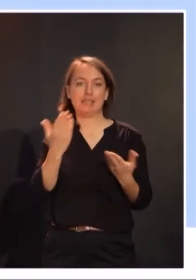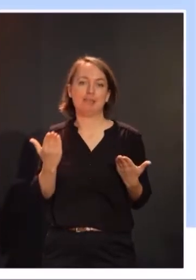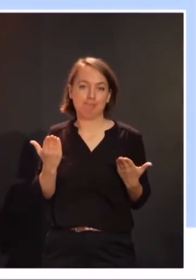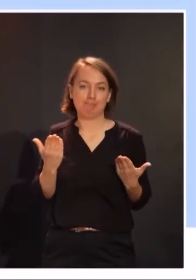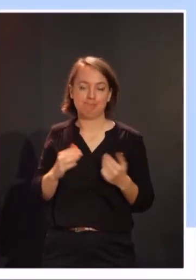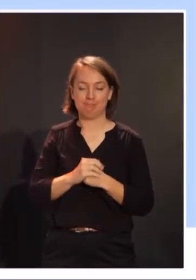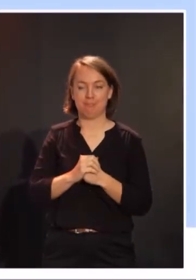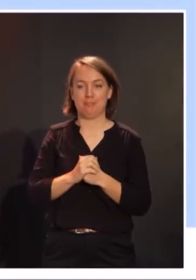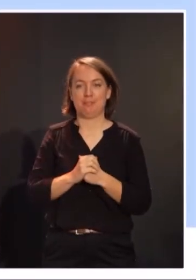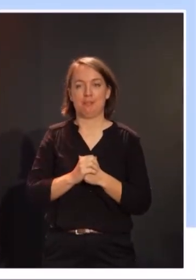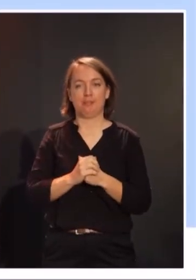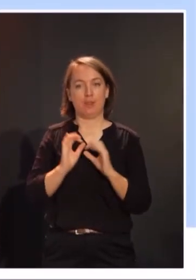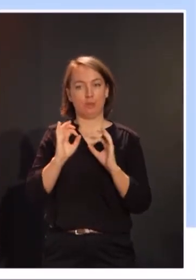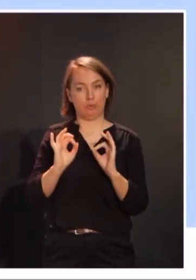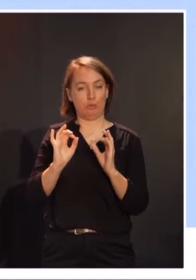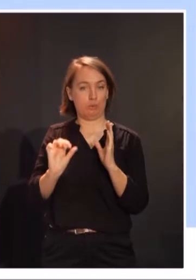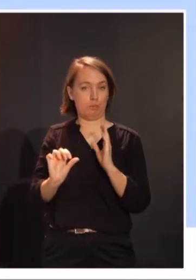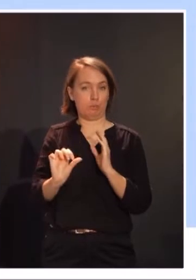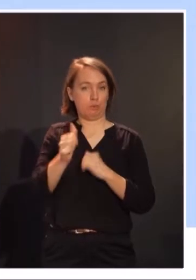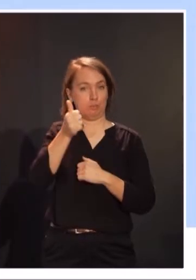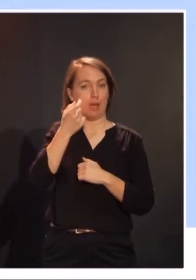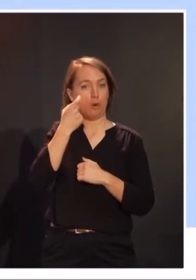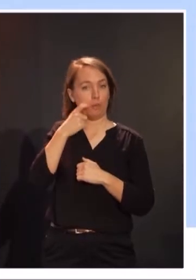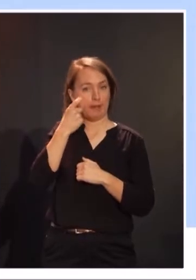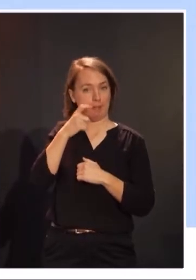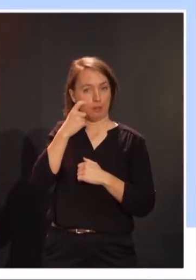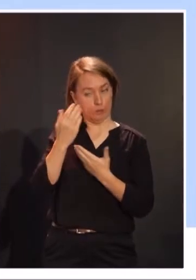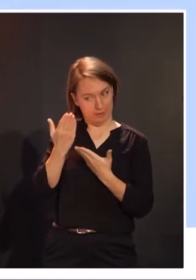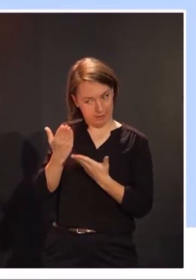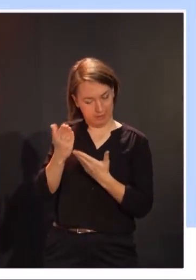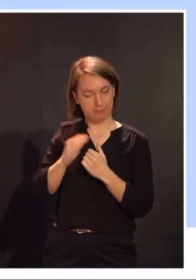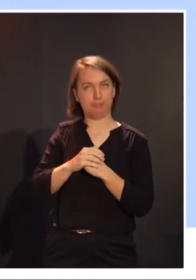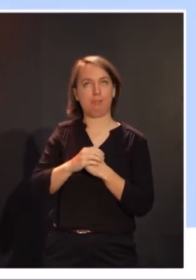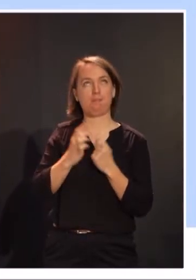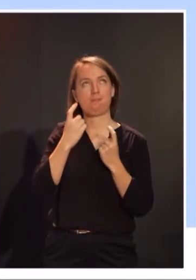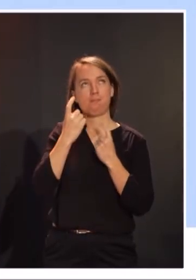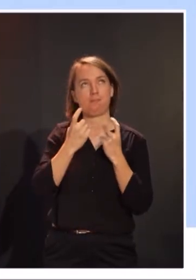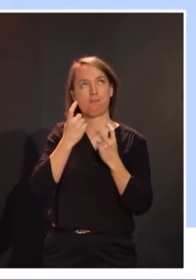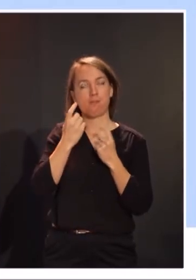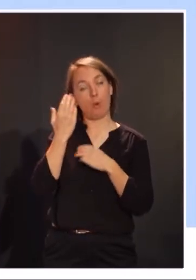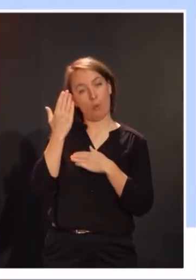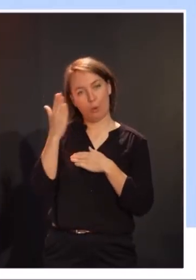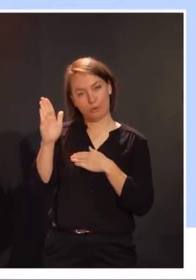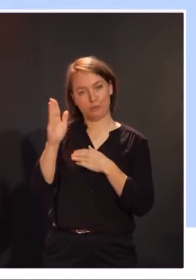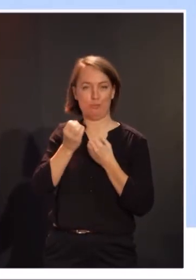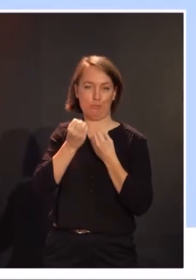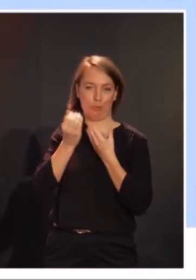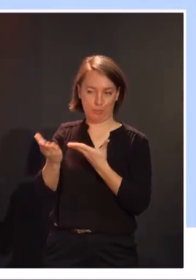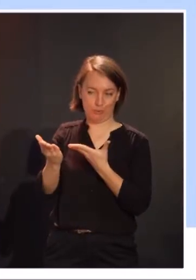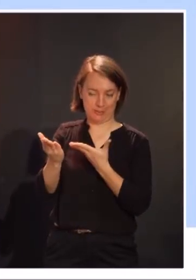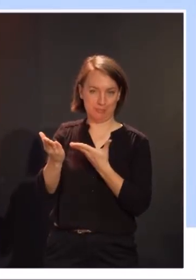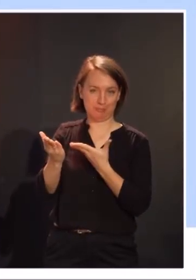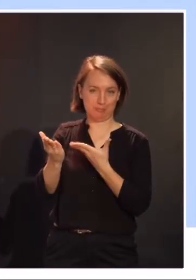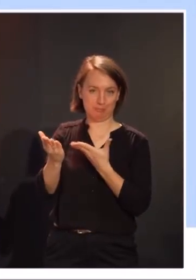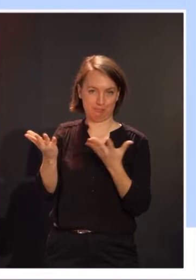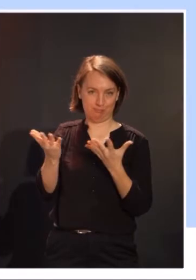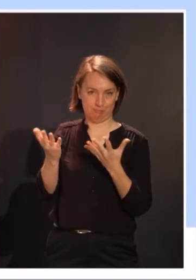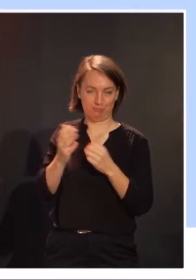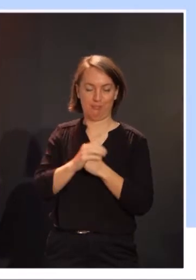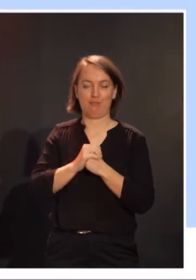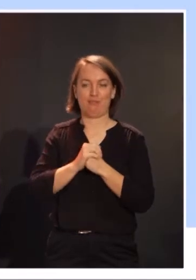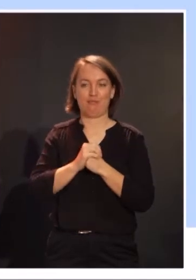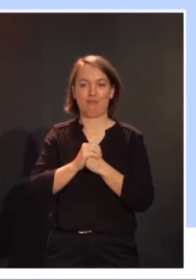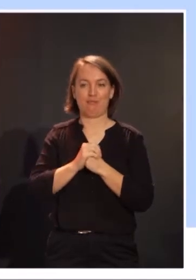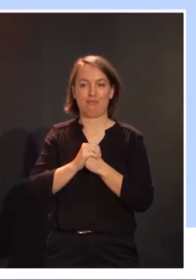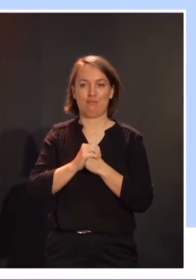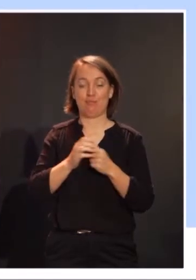après ce premier constat, on a pu proposer autre chose. Et on a proposé en fait de mettre en place